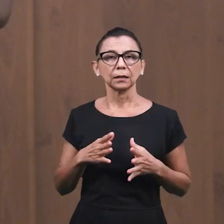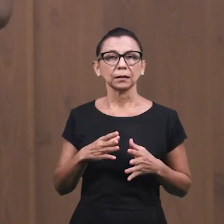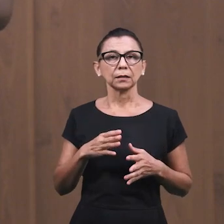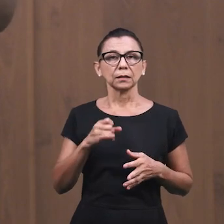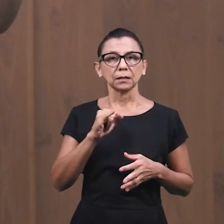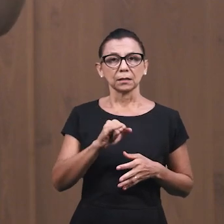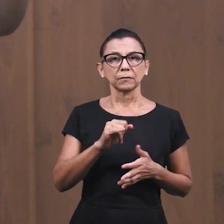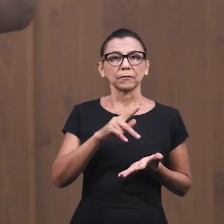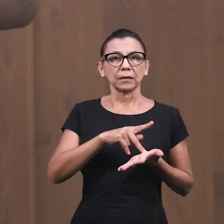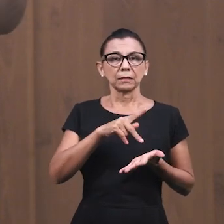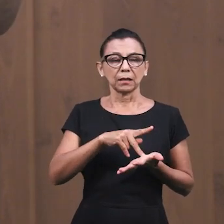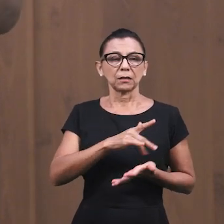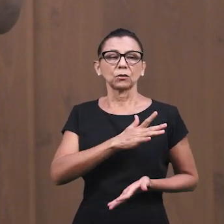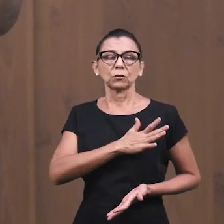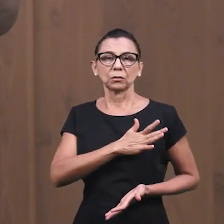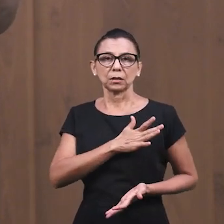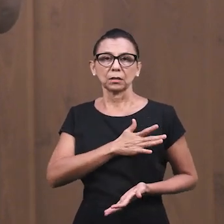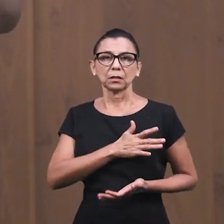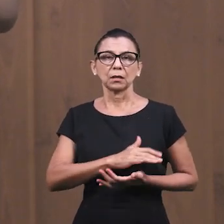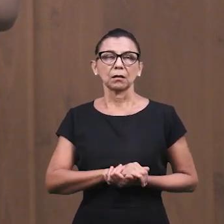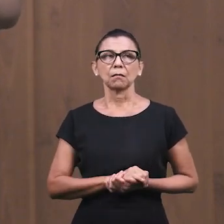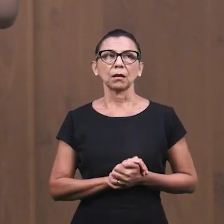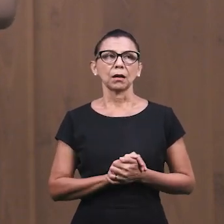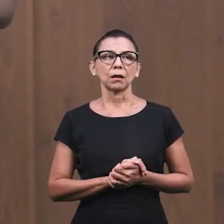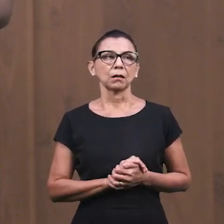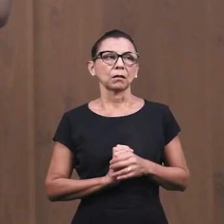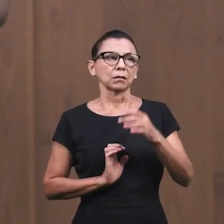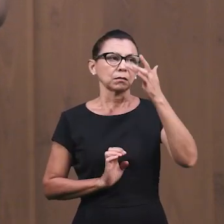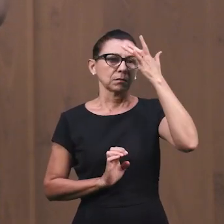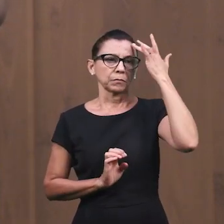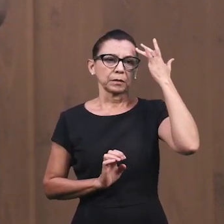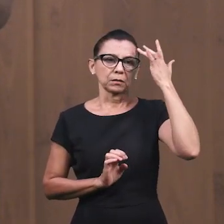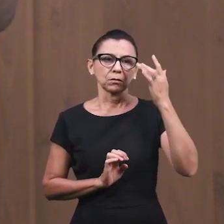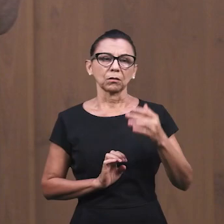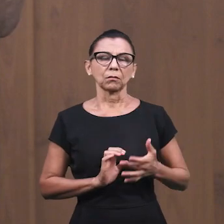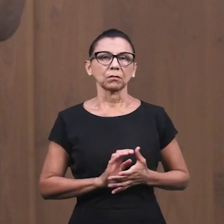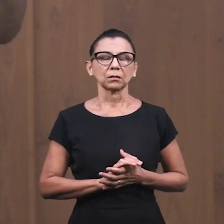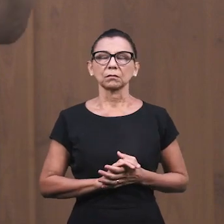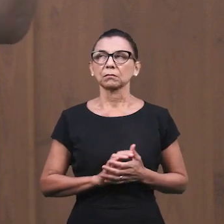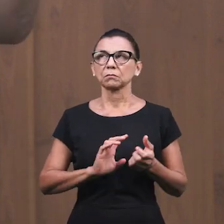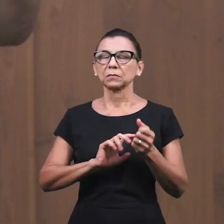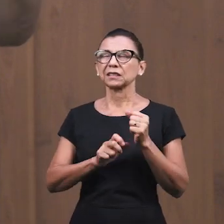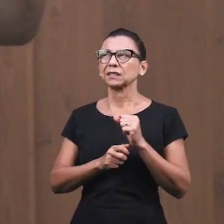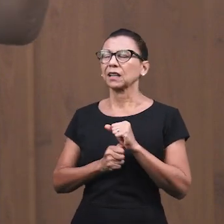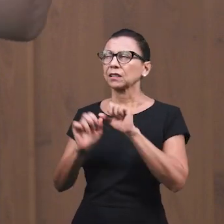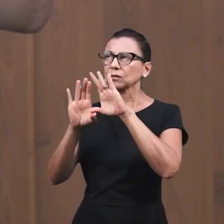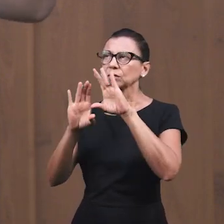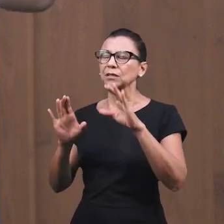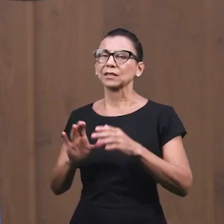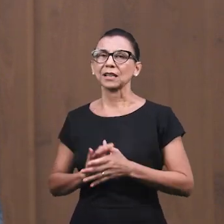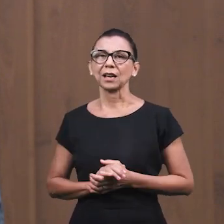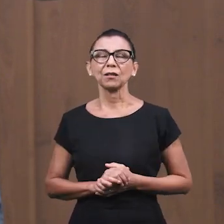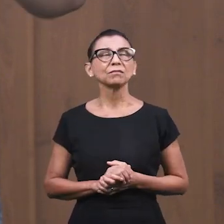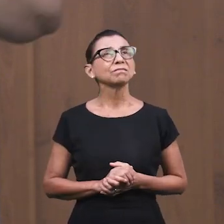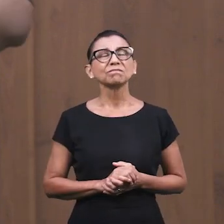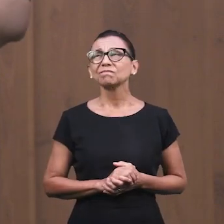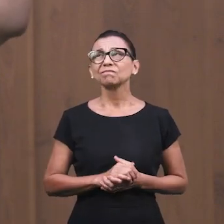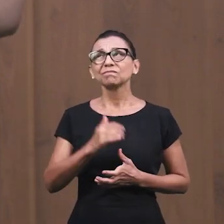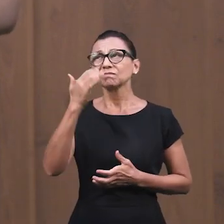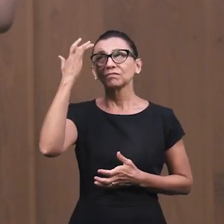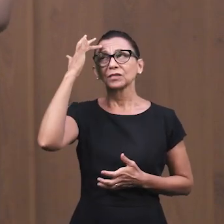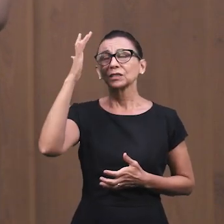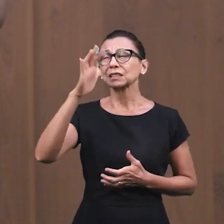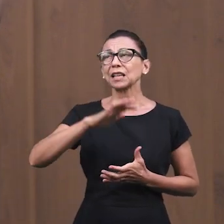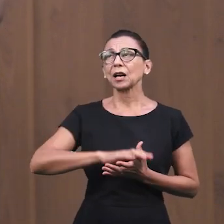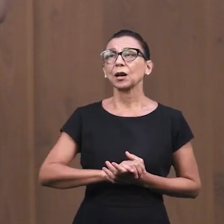de cœur. L'homme, il n'arrive pas à comprendre le mystère du royaume de Dieu si ce n'était pas révélé par le